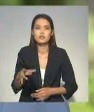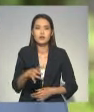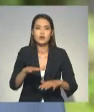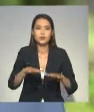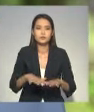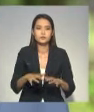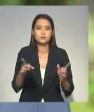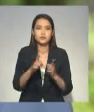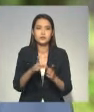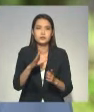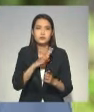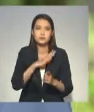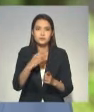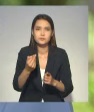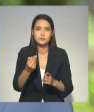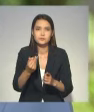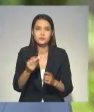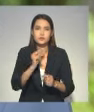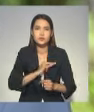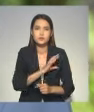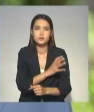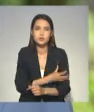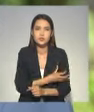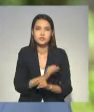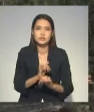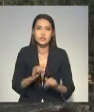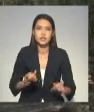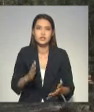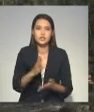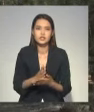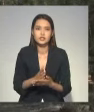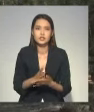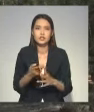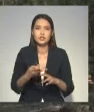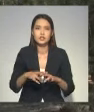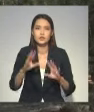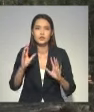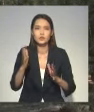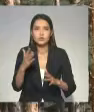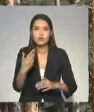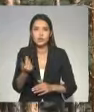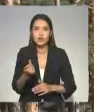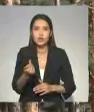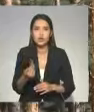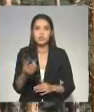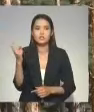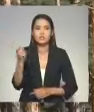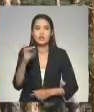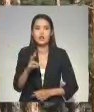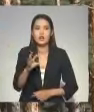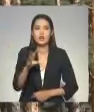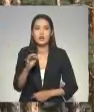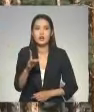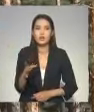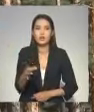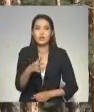Семейдің қасында. Былай айтқанда енді біздерден 300-ден астам километр. Ол енді бізге қарай келе жатса, енді Бесқарағай ауданы, мына